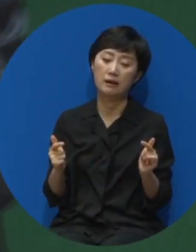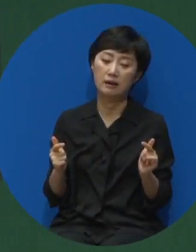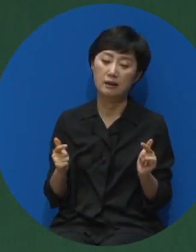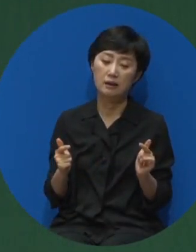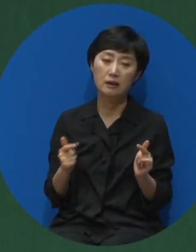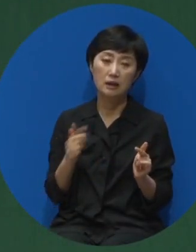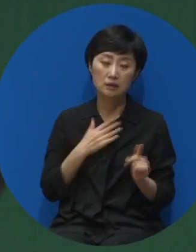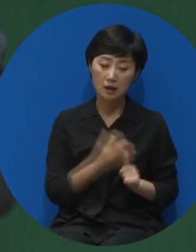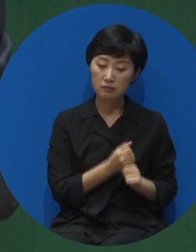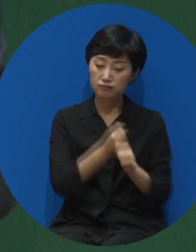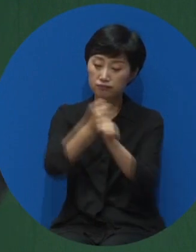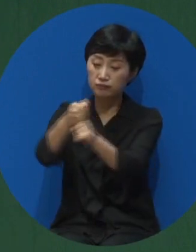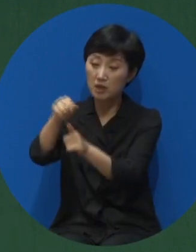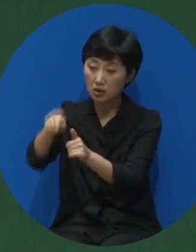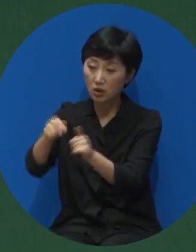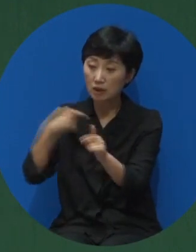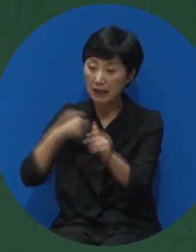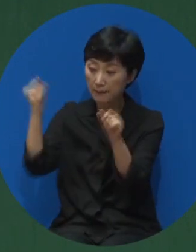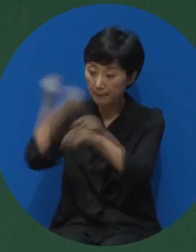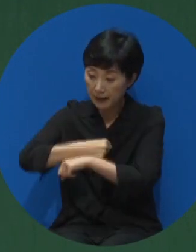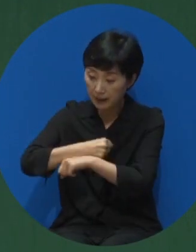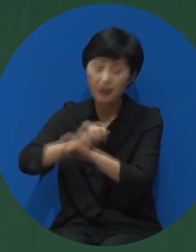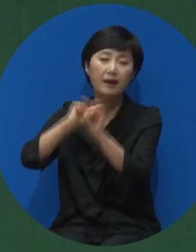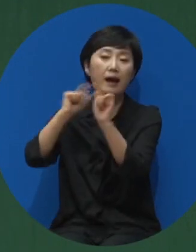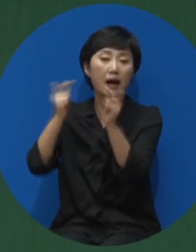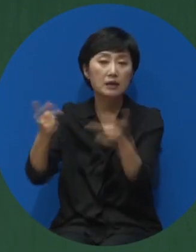선교로 가잖아요. 실패도